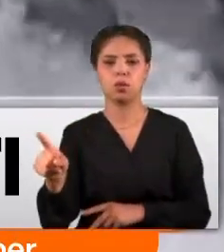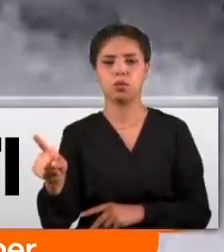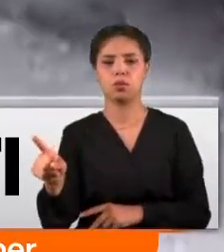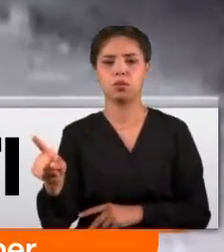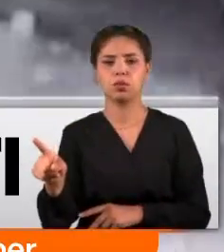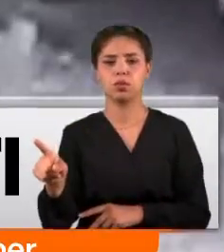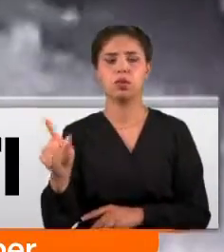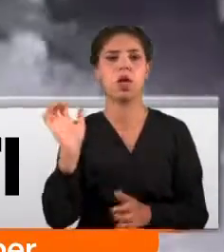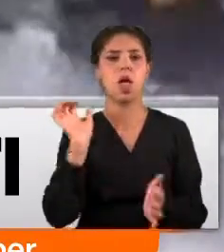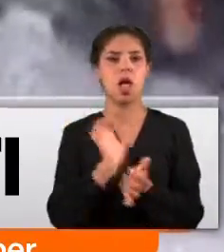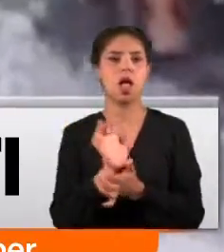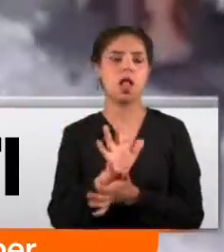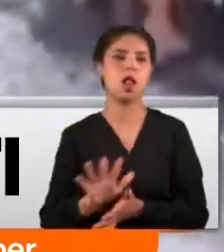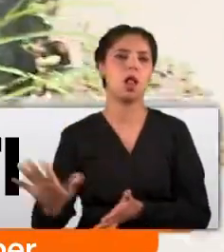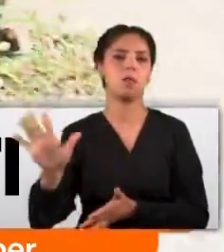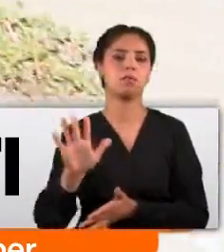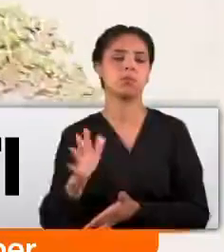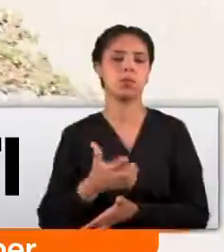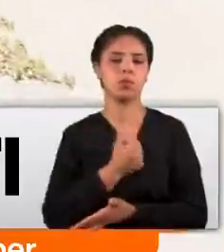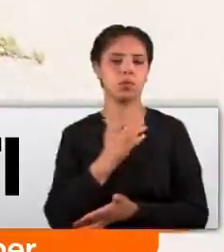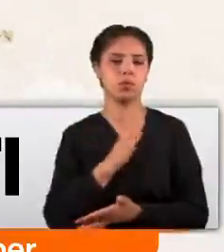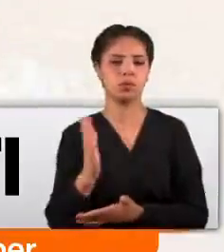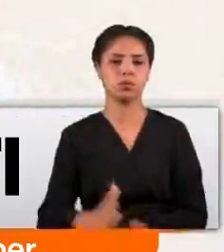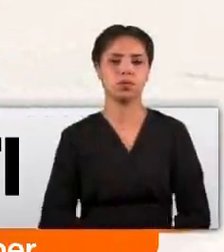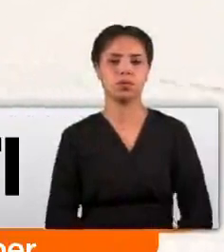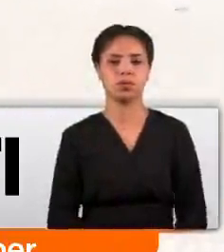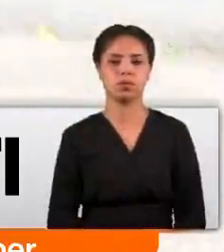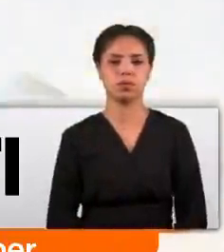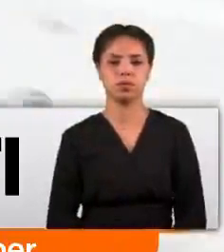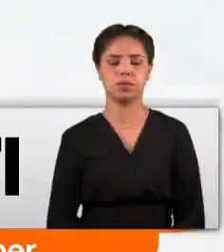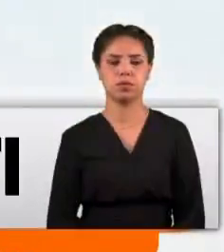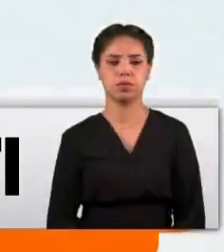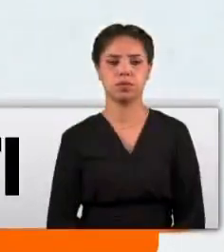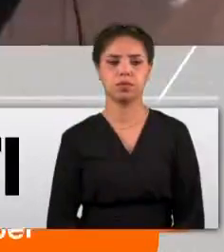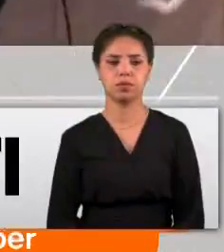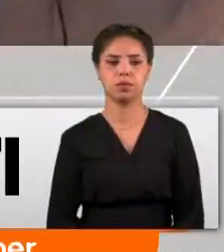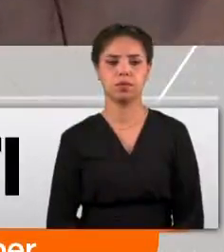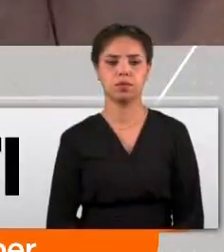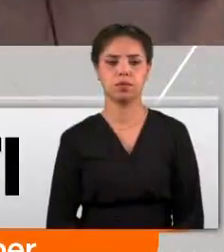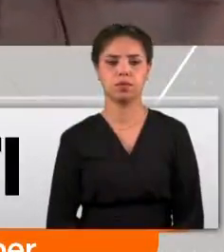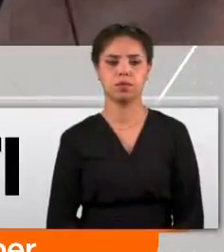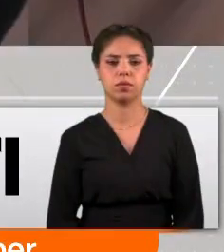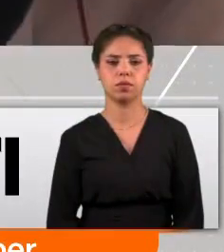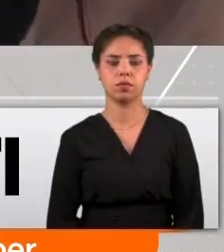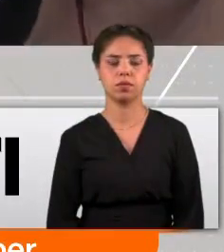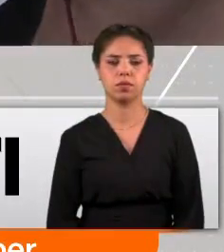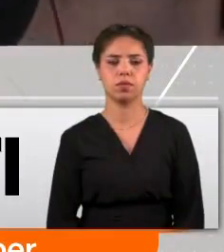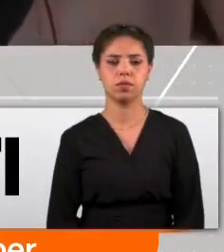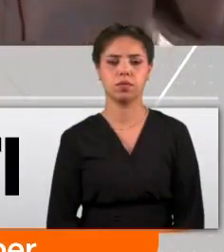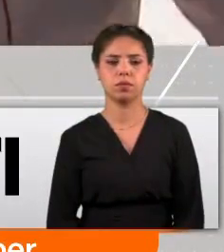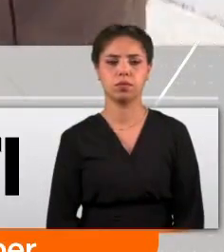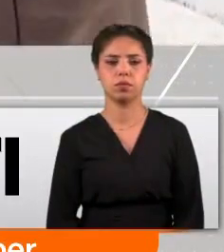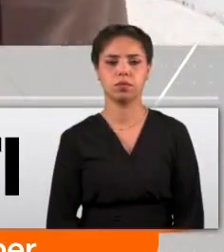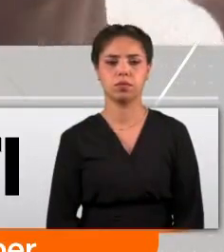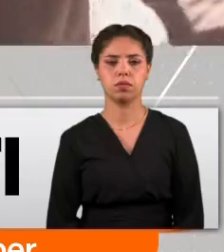Vefatıyla Çelik ailesi de yarım kaldı. Kaç kilometre süratten vurmuşsa bu taşı yerinden kaldırıyor. Havaya kalkıyor araba. Bu